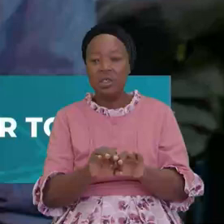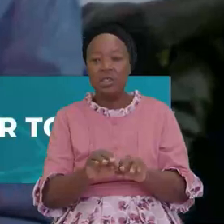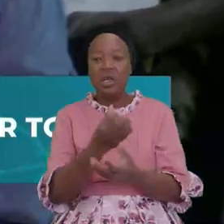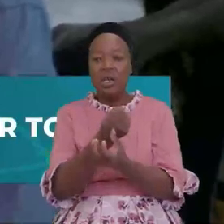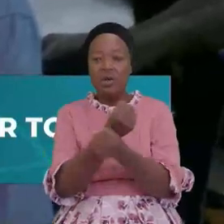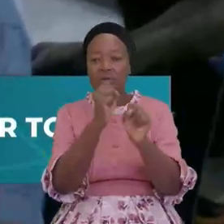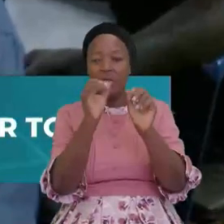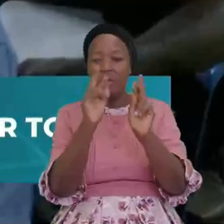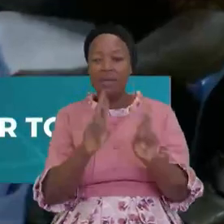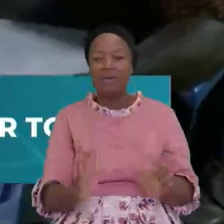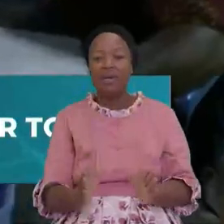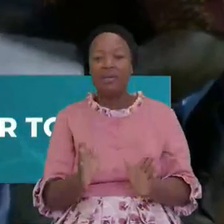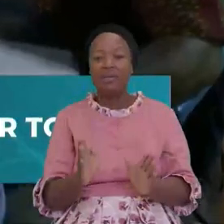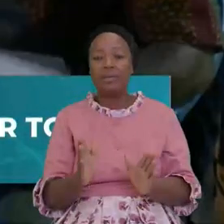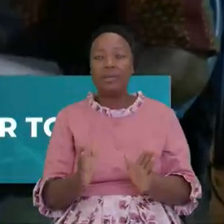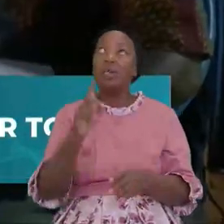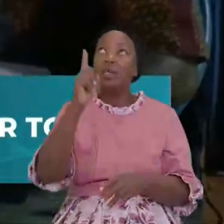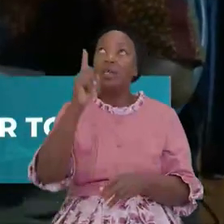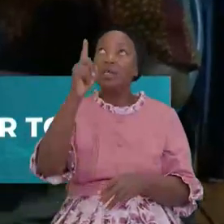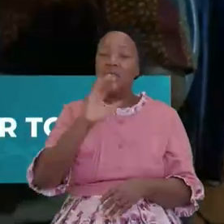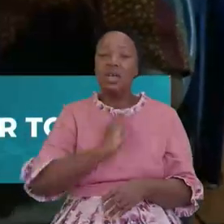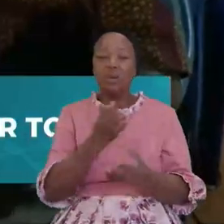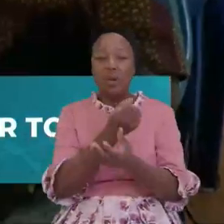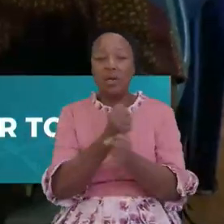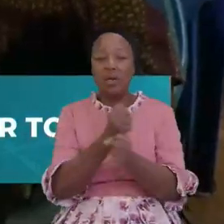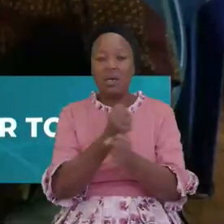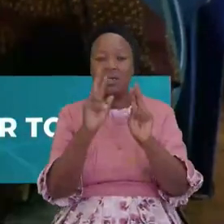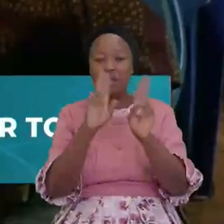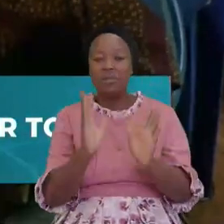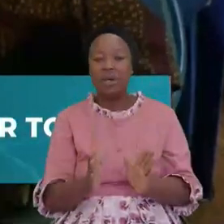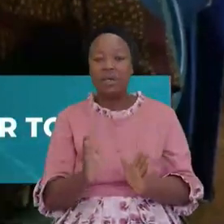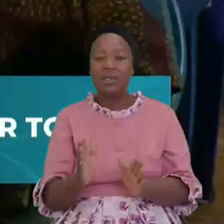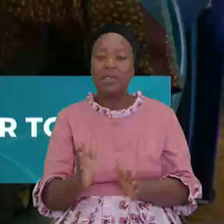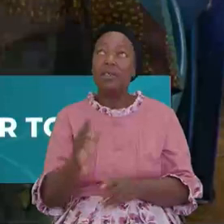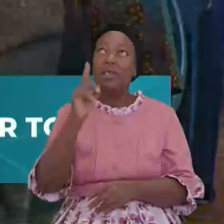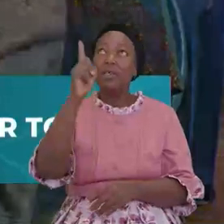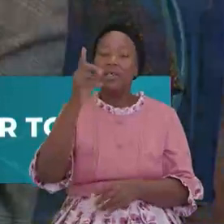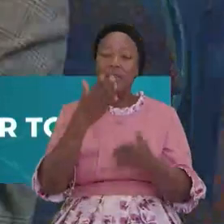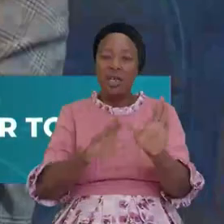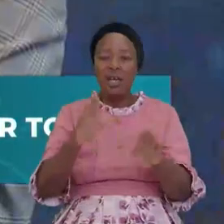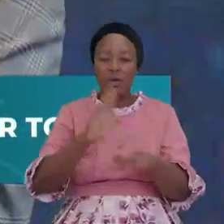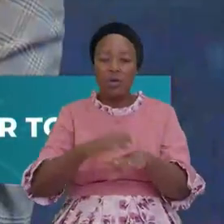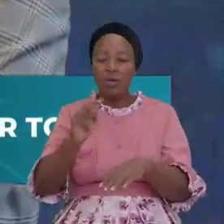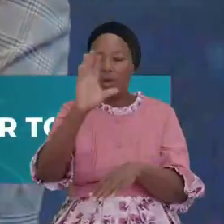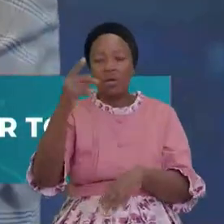au Rédempteur digne de confiance. Il est notre Rédempteur.